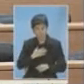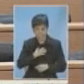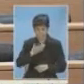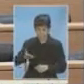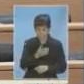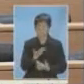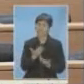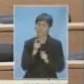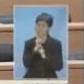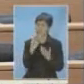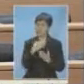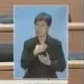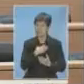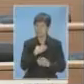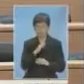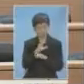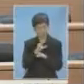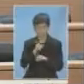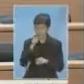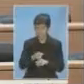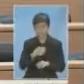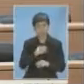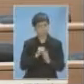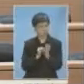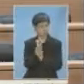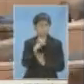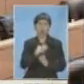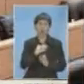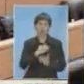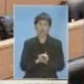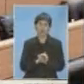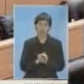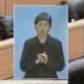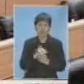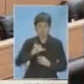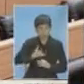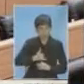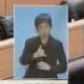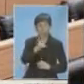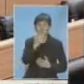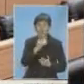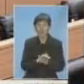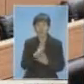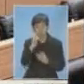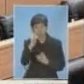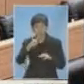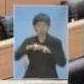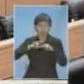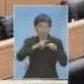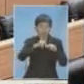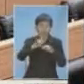ให้ที่นี่ปลอดภัยทำบังคับใช้อย่างดีอย่างถูกต้องเดินเข้ามาท่านเห็นสภาพวันนี้ไหมครับผู้สื่อข่าวนั่งกันยัง